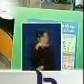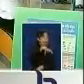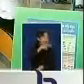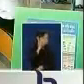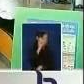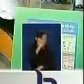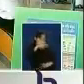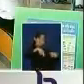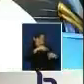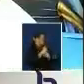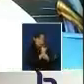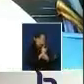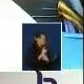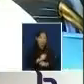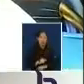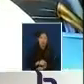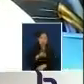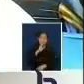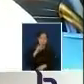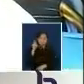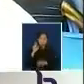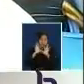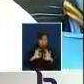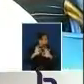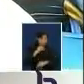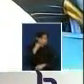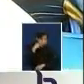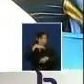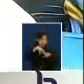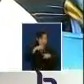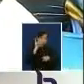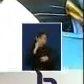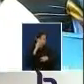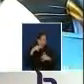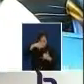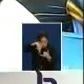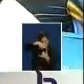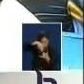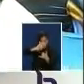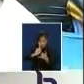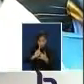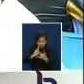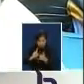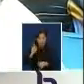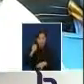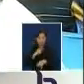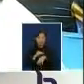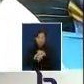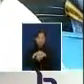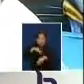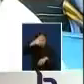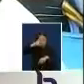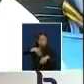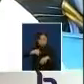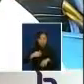เนี่ยกรณีของลูกก็คือเรื่องของการกินนะคะให้เรากินได้โดยการเช็ดตัวลดไข้เขาให้ยาเขาตามที่จำเป็นเช่นยาลดไ